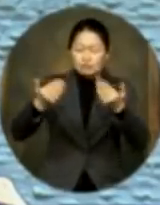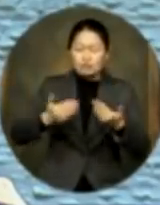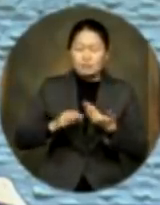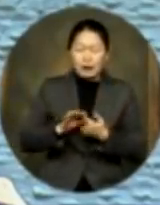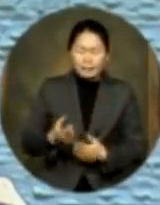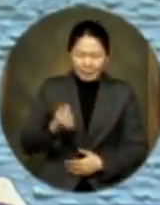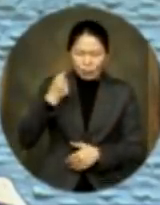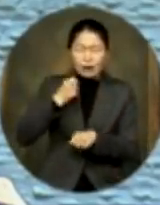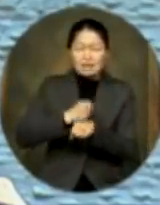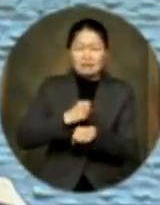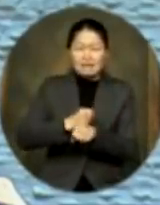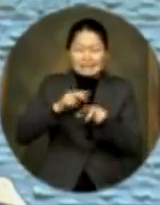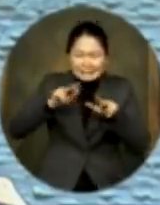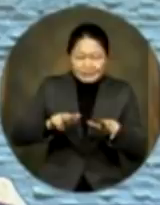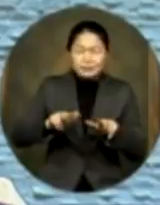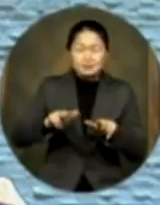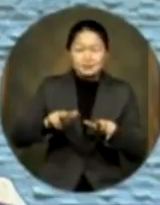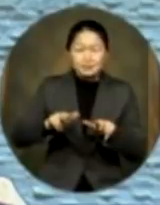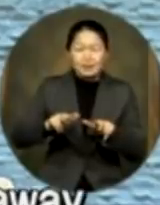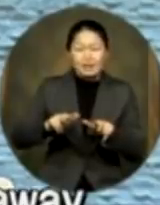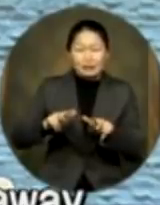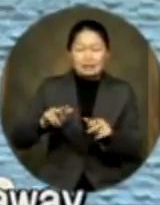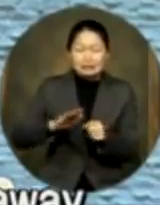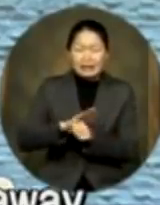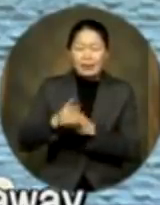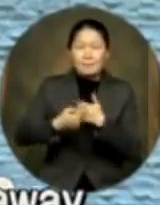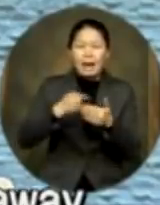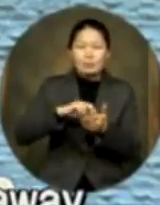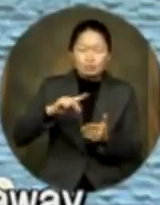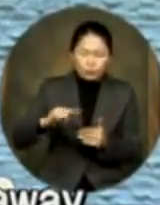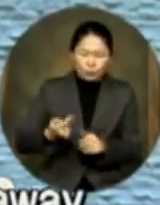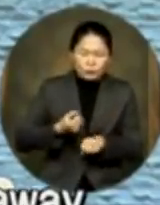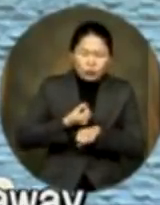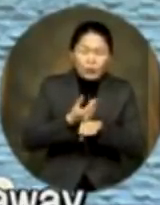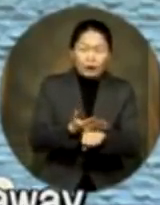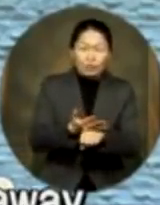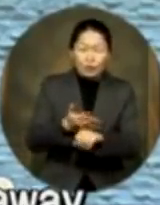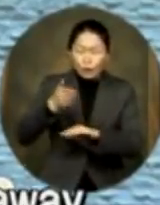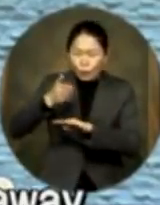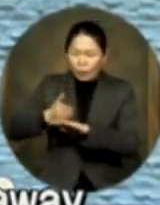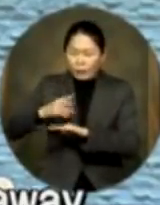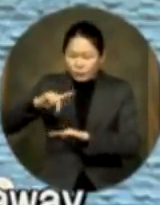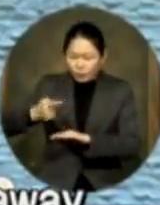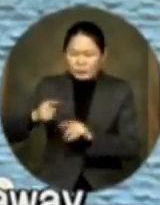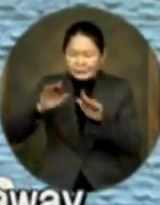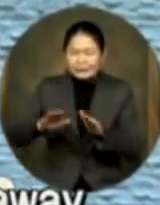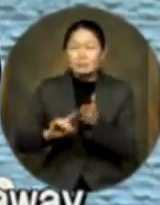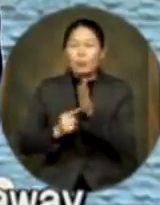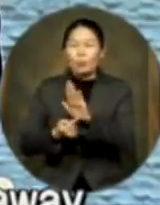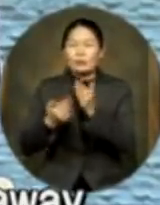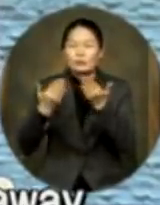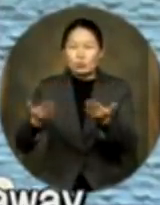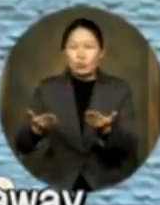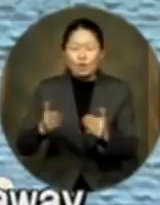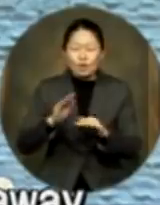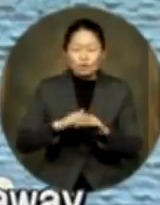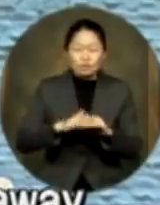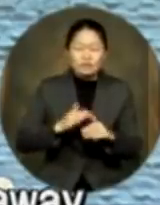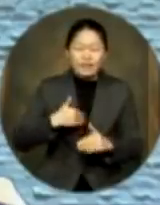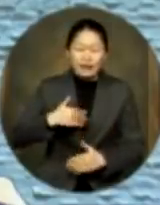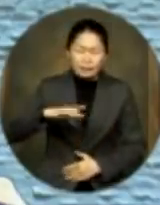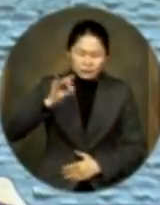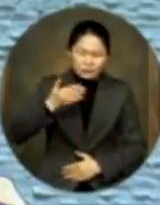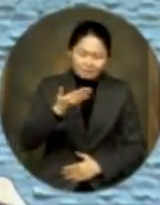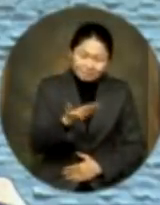하자 지금 하자 사랑하는 마음도 지금 전하고 고맙다는 것도 지금 표현 하고 손 내미는 것도 내가